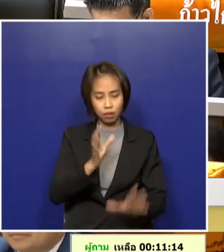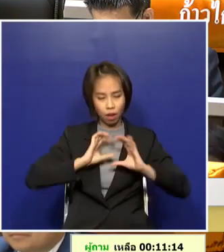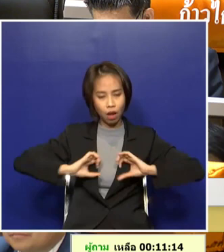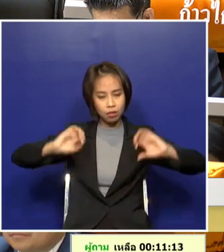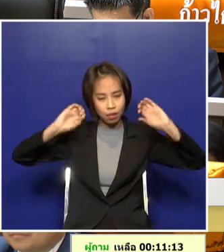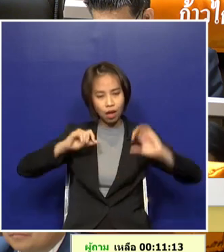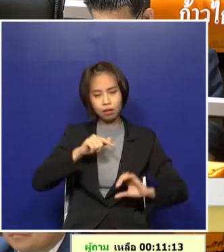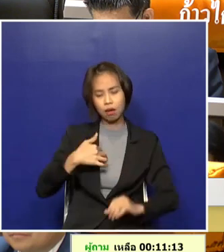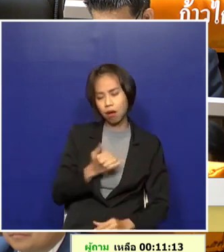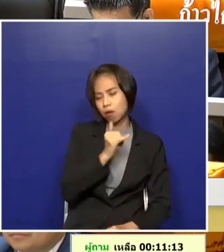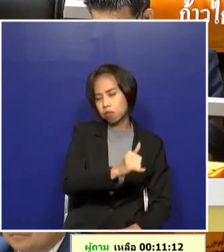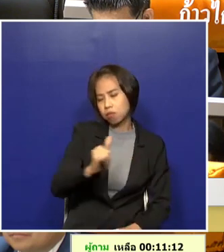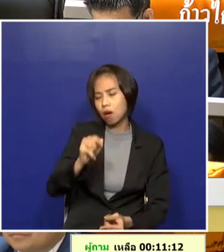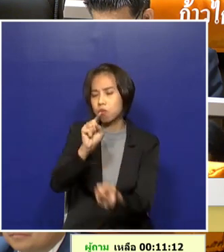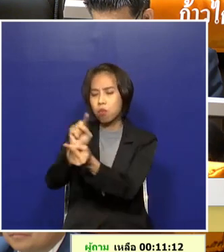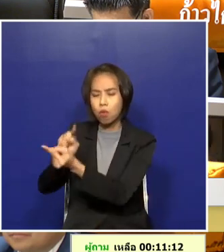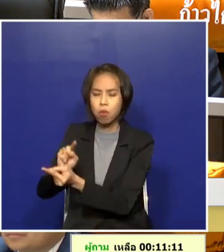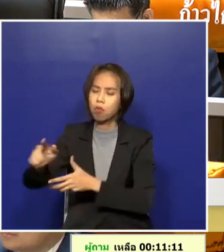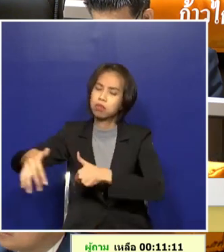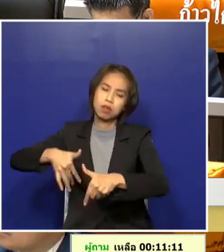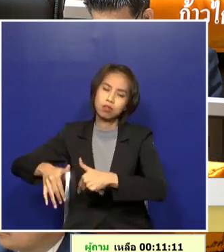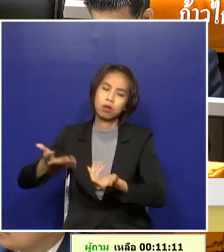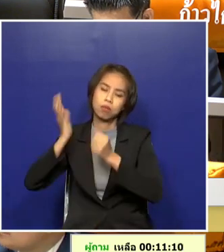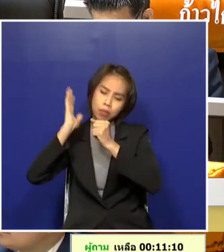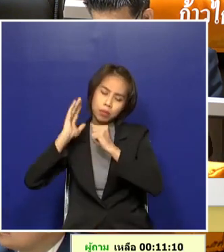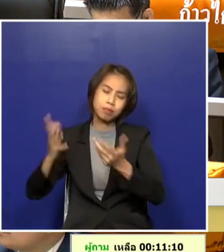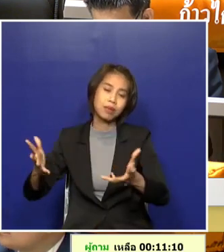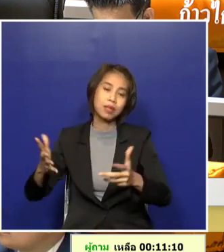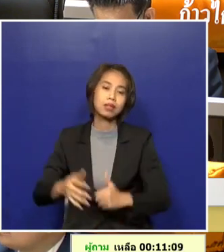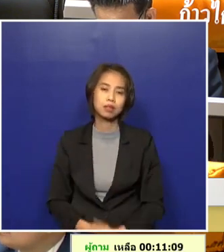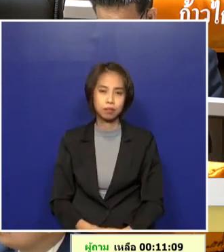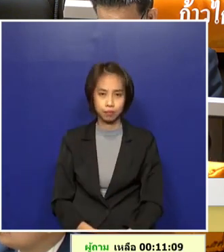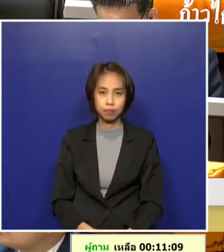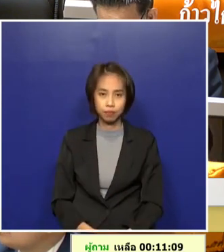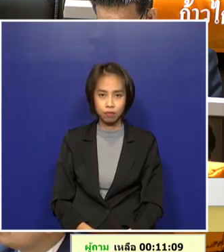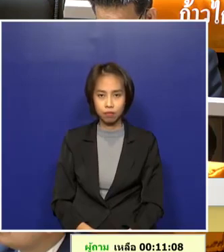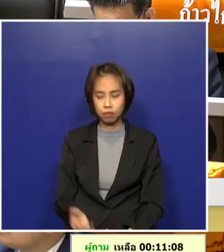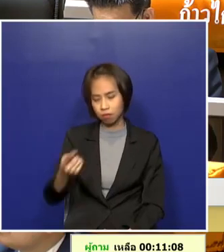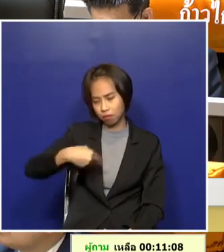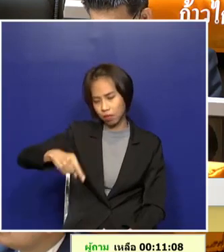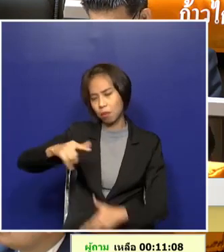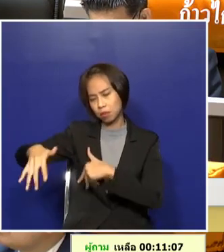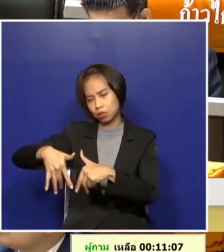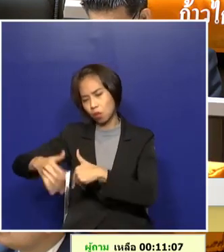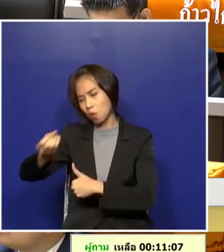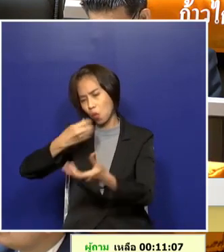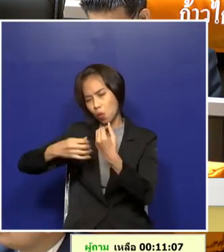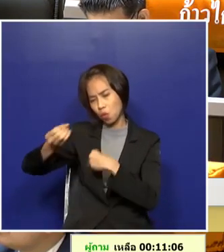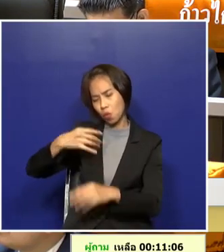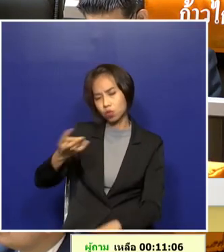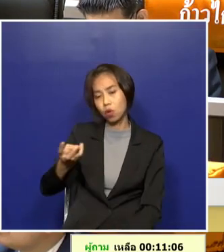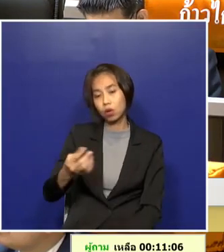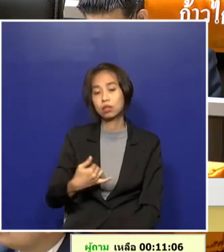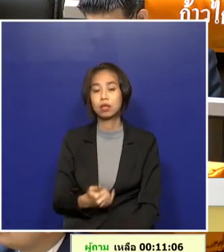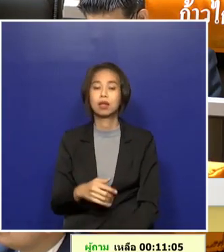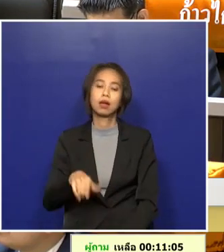ไปลงพื้นที่หาเสียงอะไรหรอกนะครับก็อาจจะไม่เคยได้ยินเสียงของประชาชนเท่าไหร่ประชาชนมาหน้ากระทรวง